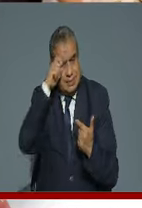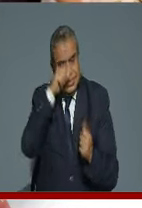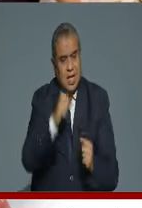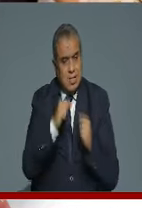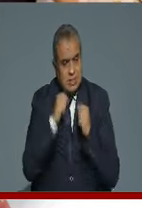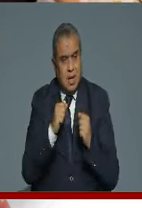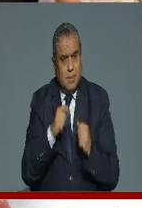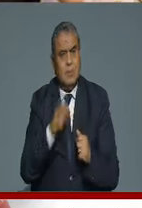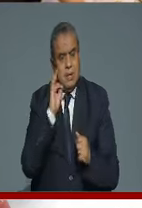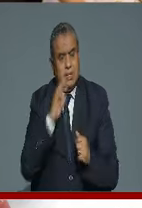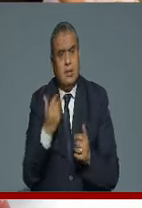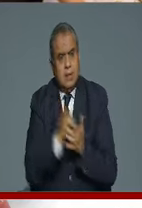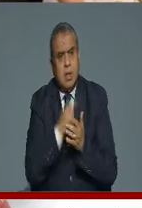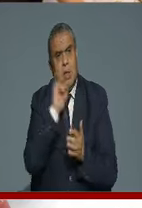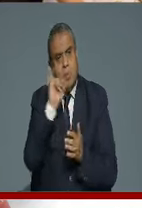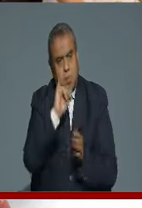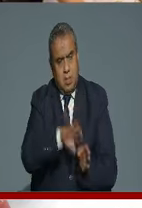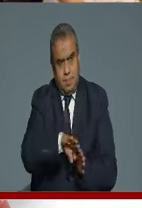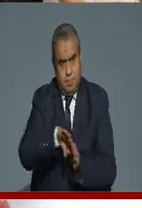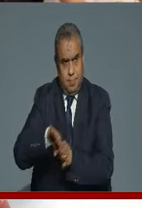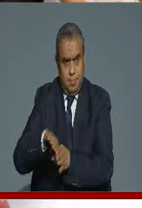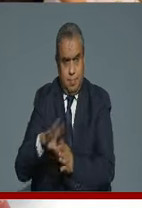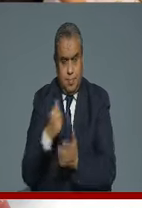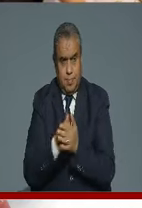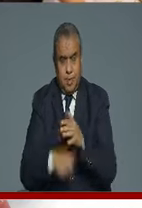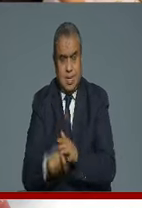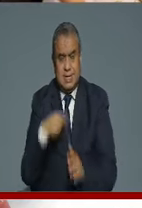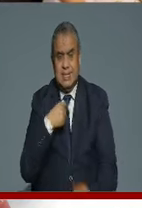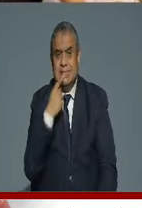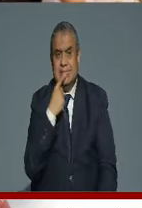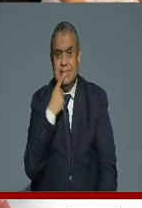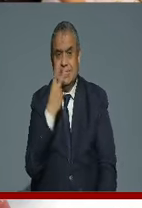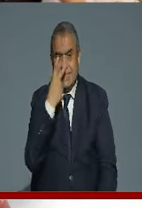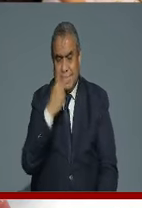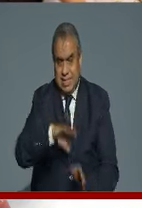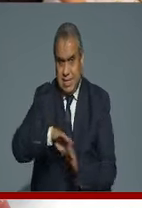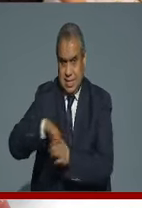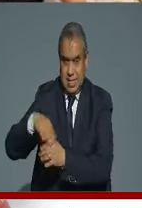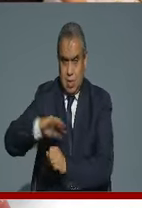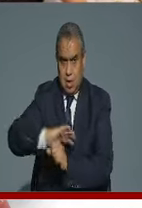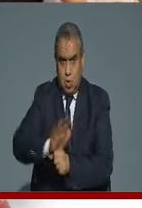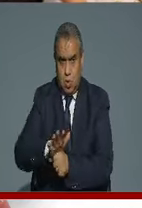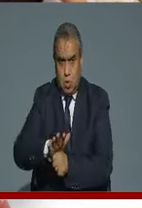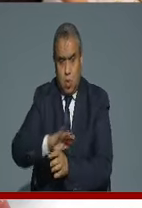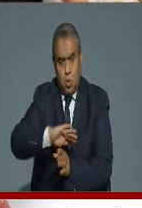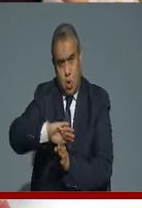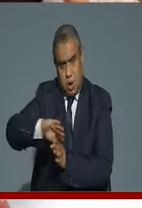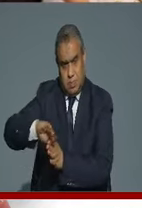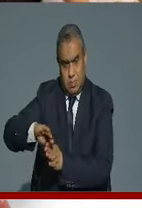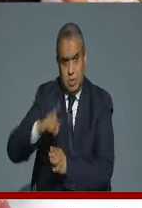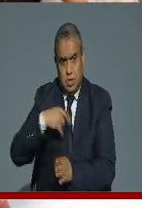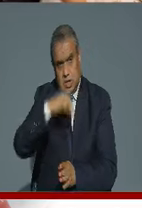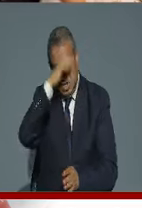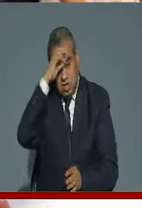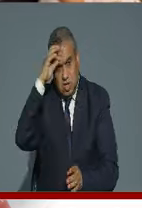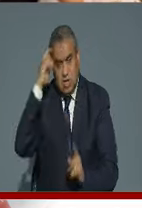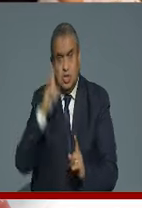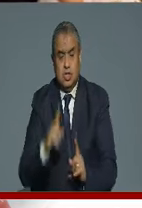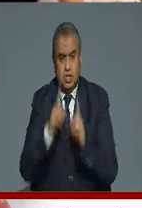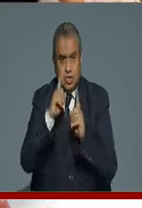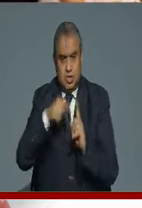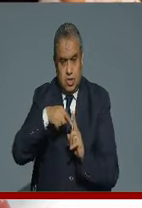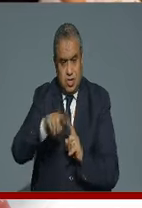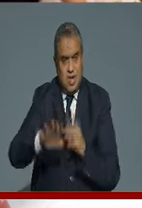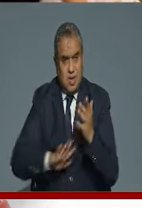سيئة. فالمهم فجت كورونا عادت سنتين، ثم بعد كده ابتدينا نقول يعني إن شاء الله خلاص الأزمة